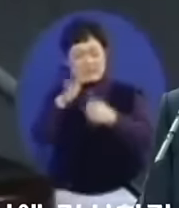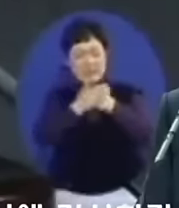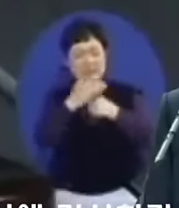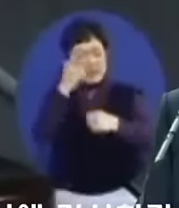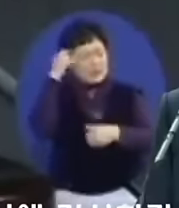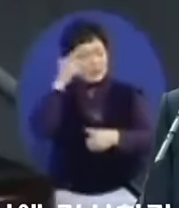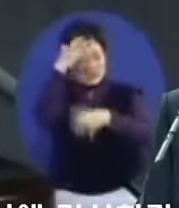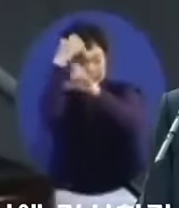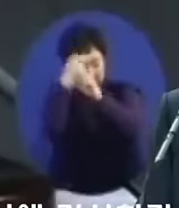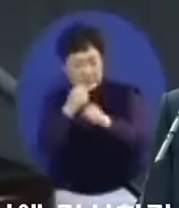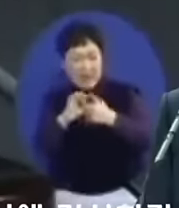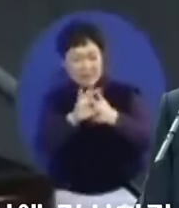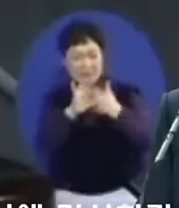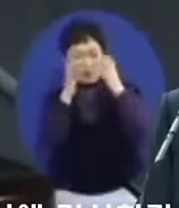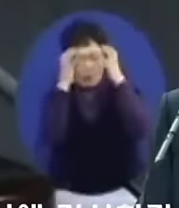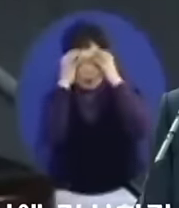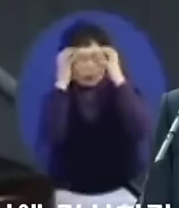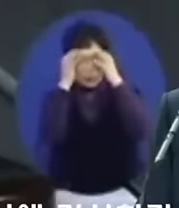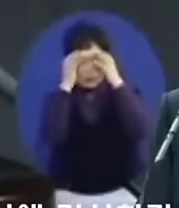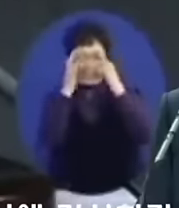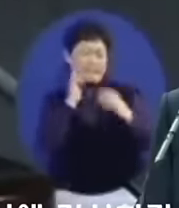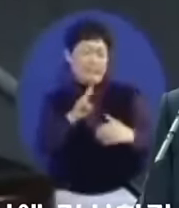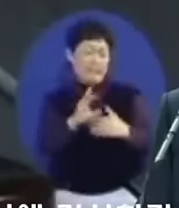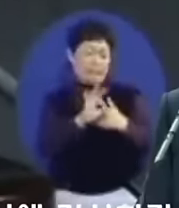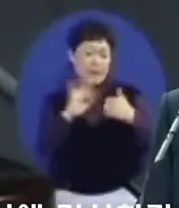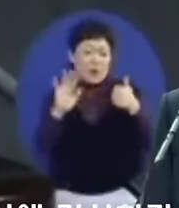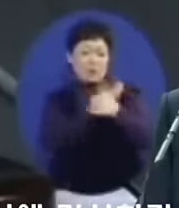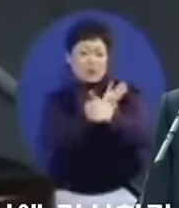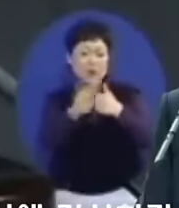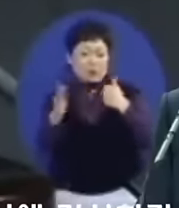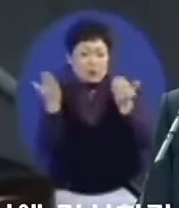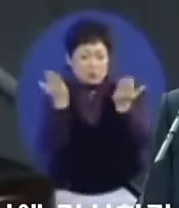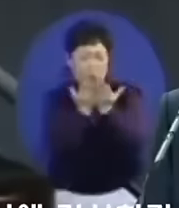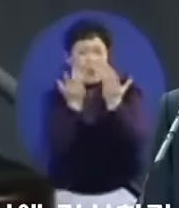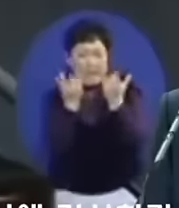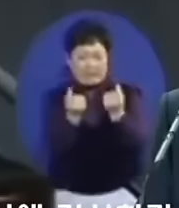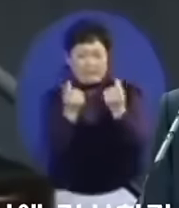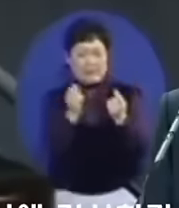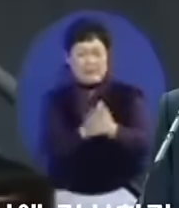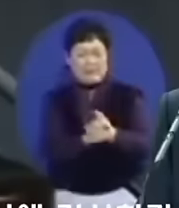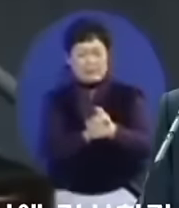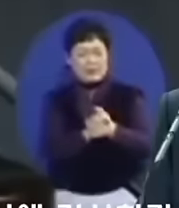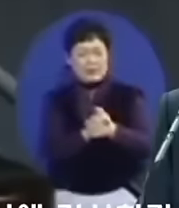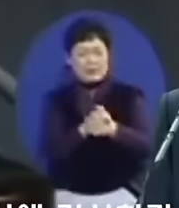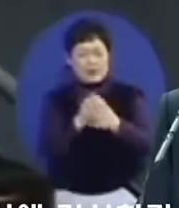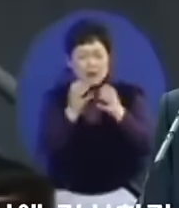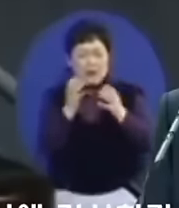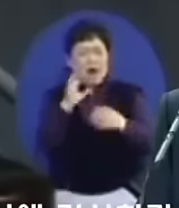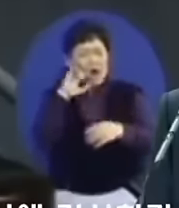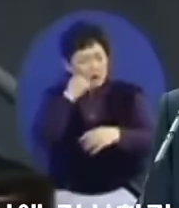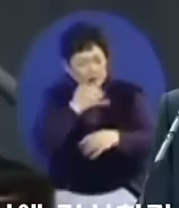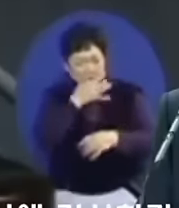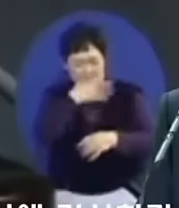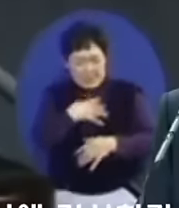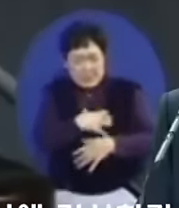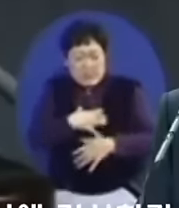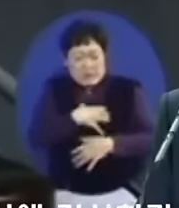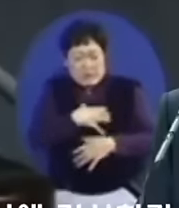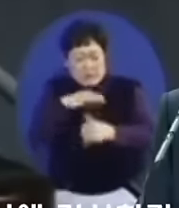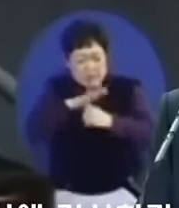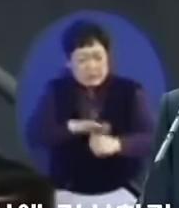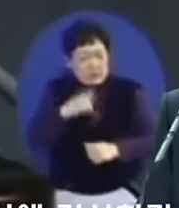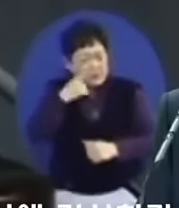성령께 의지하면 고통이 극심하면 위로도 극심합니다. 고통이 괴로워서 견딜 수